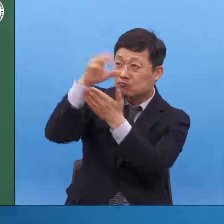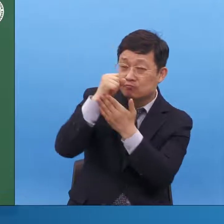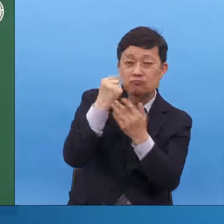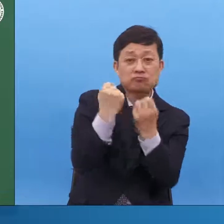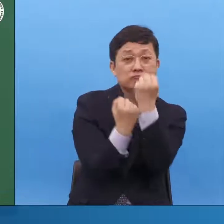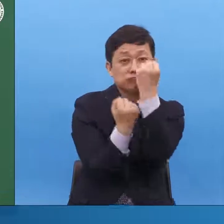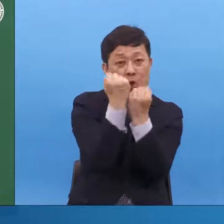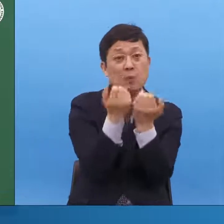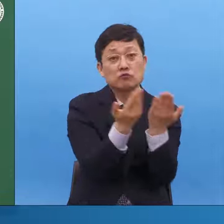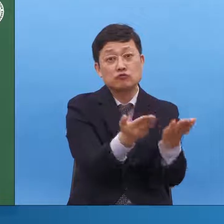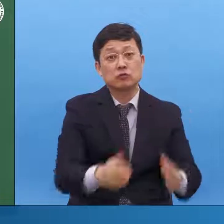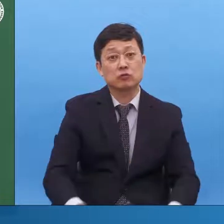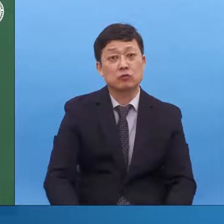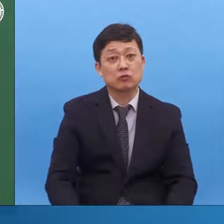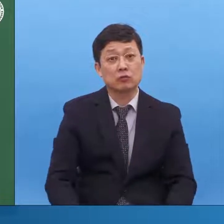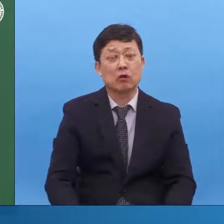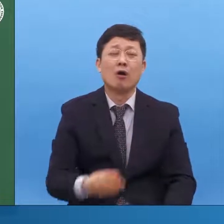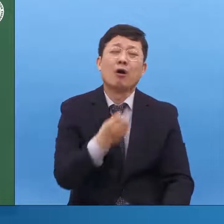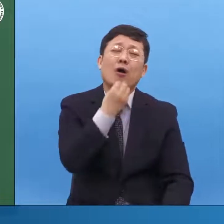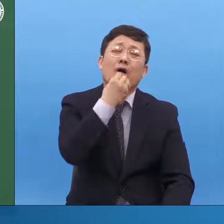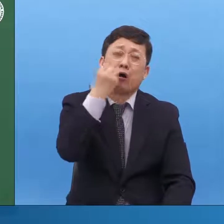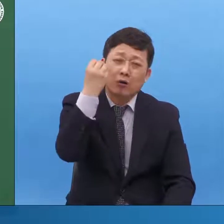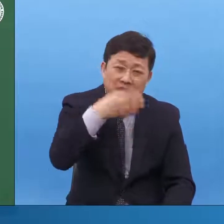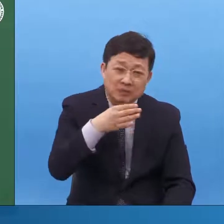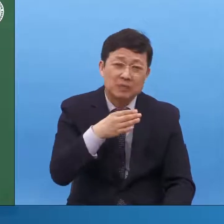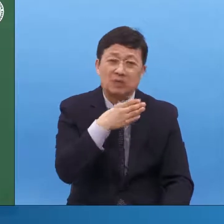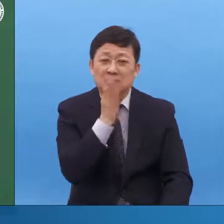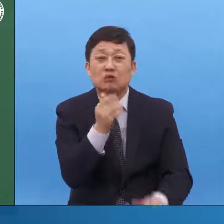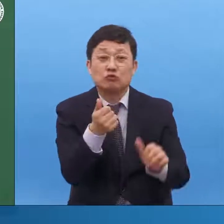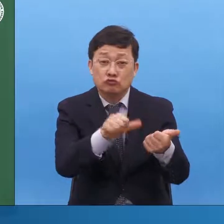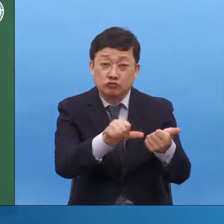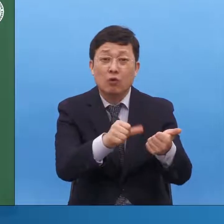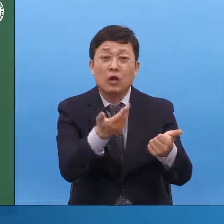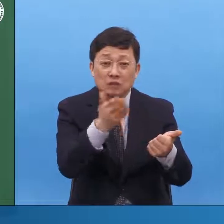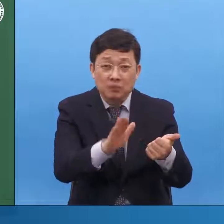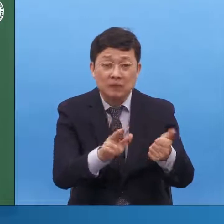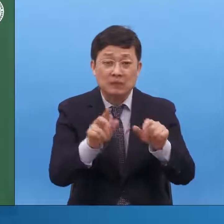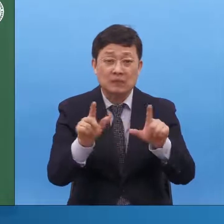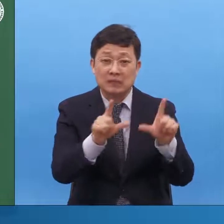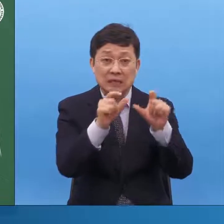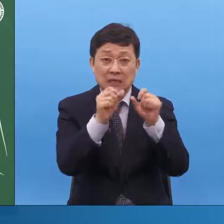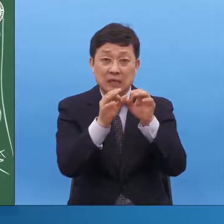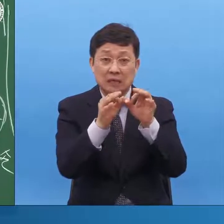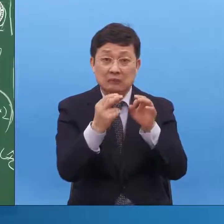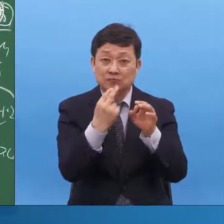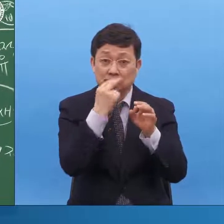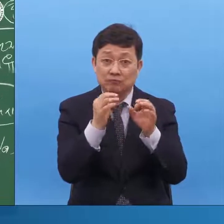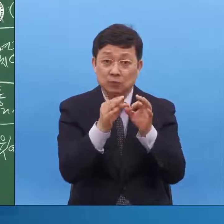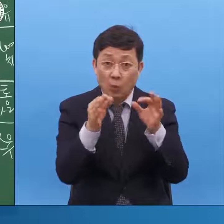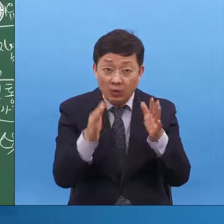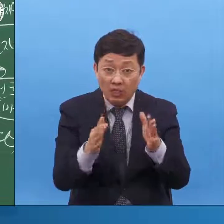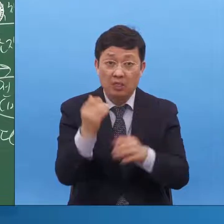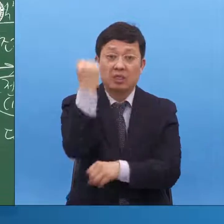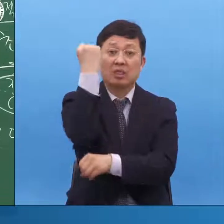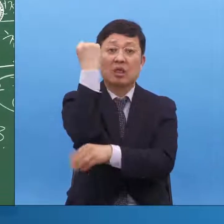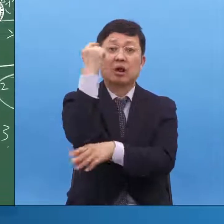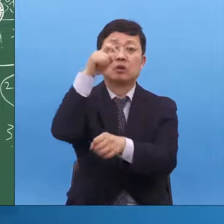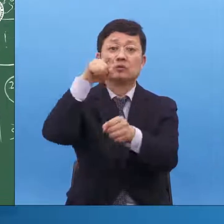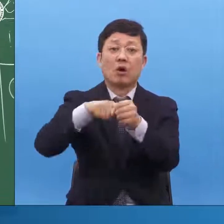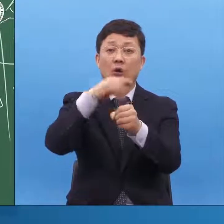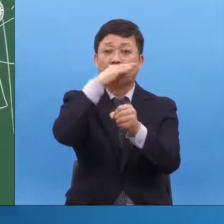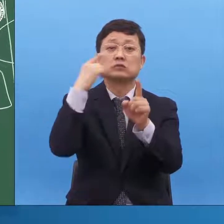중요한데 결국은 사람은 죽어야 돼요. 근원적인 치유. That getting healed, of course, is very important, but ultimately we're all going to die, and so we need fundamental